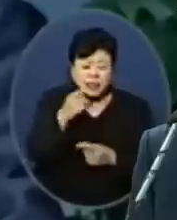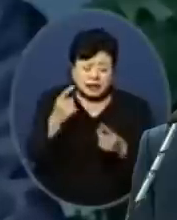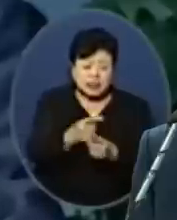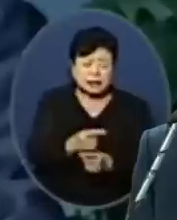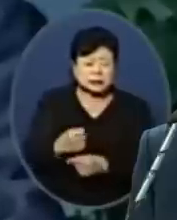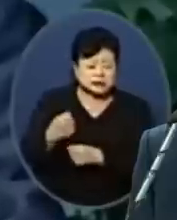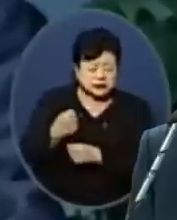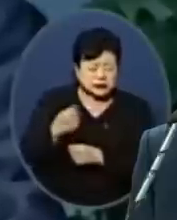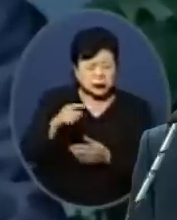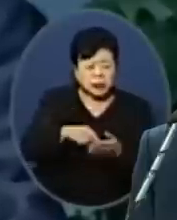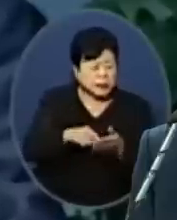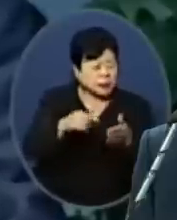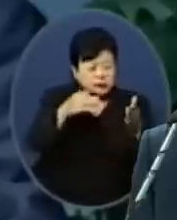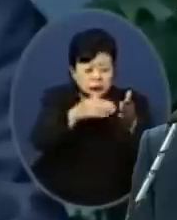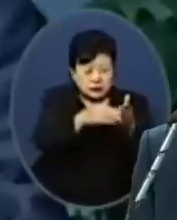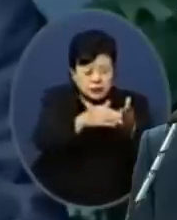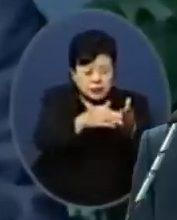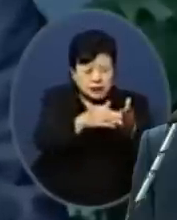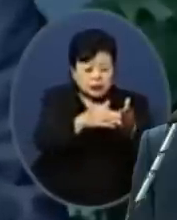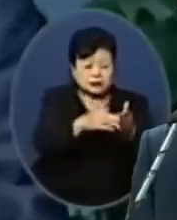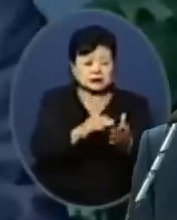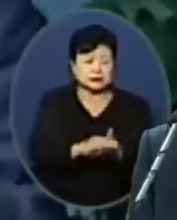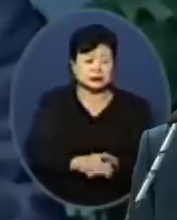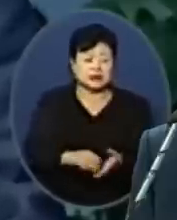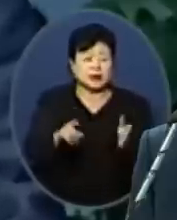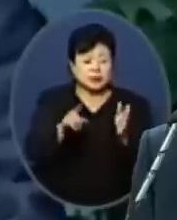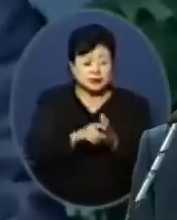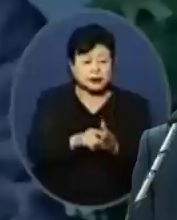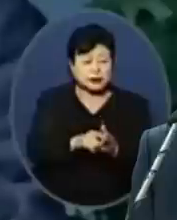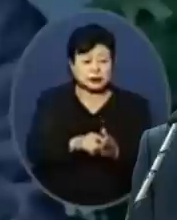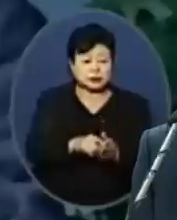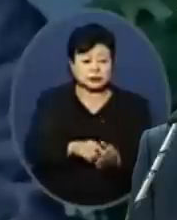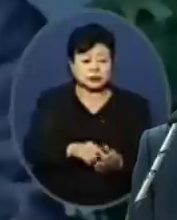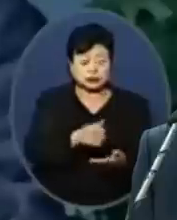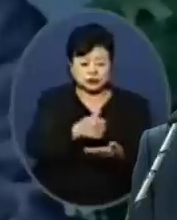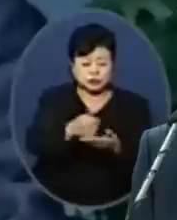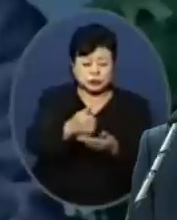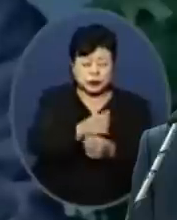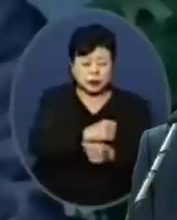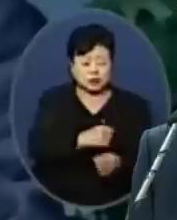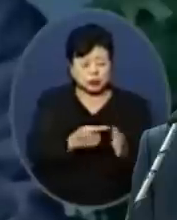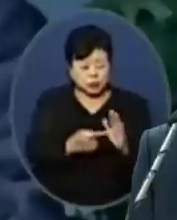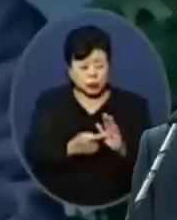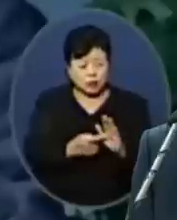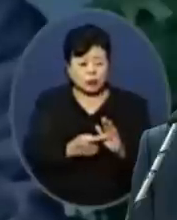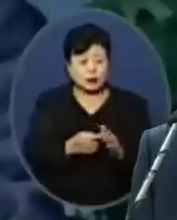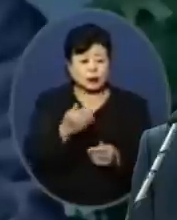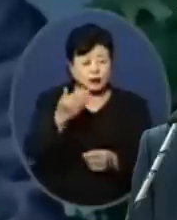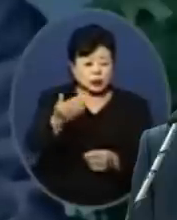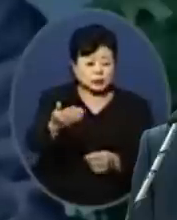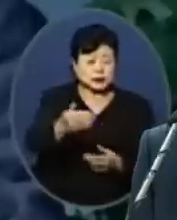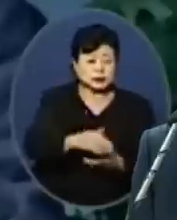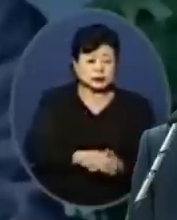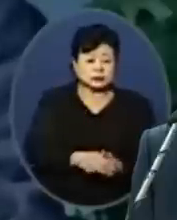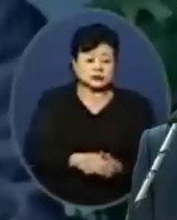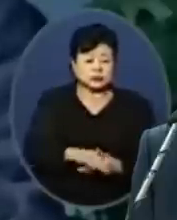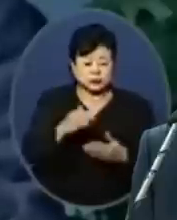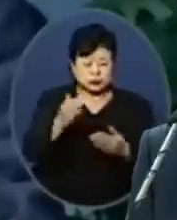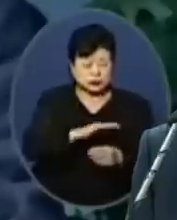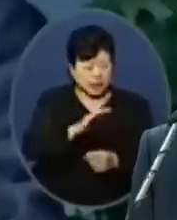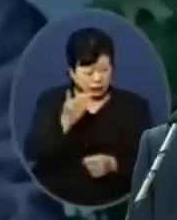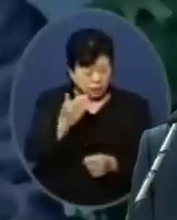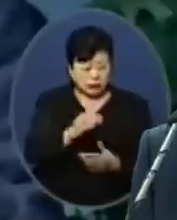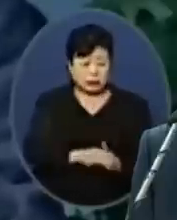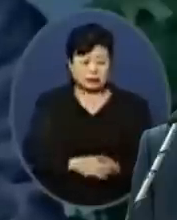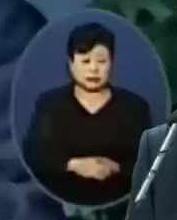대신 청산해 놓은 것입니다. 이것을 믿고 나가면 주님의 공로로 여러분 범사에 잘 되게